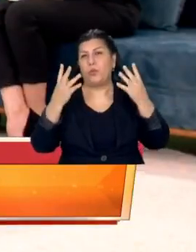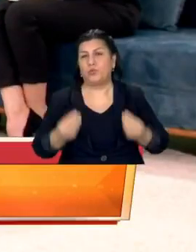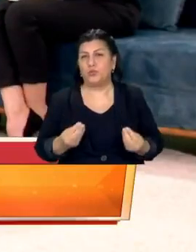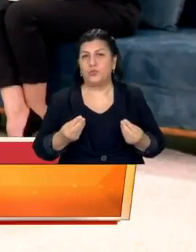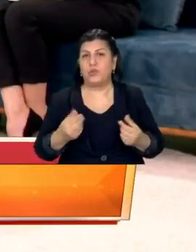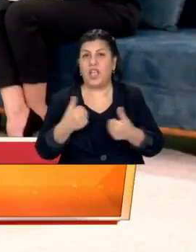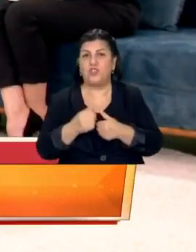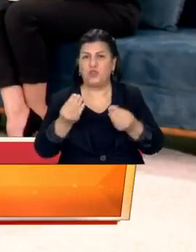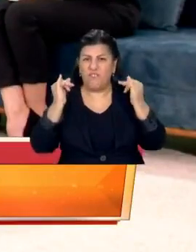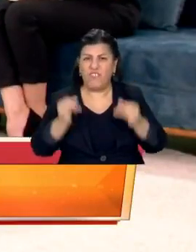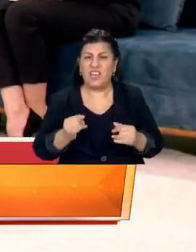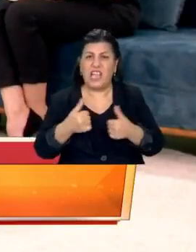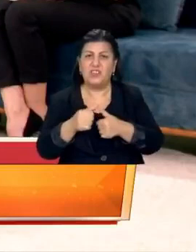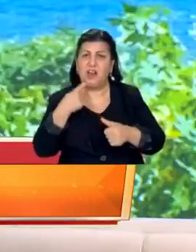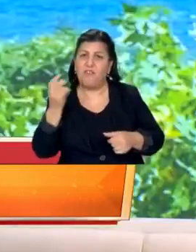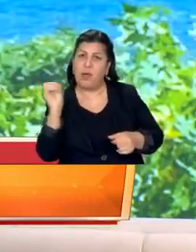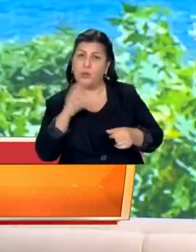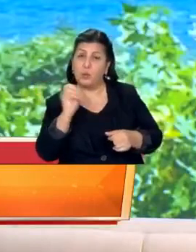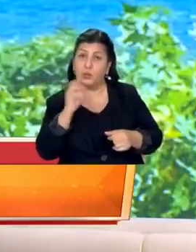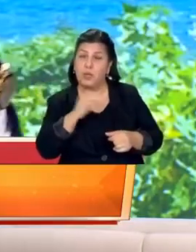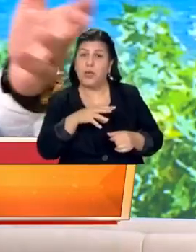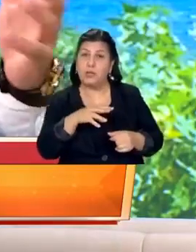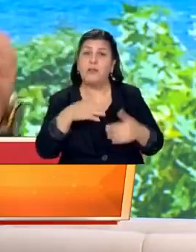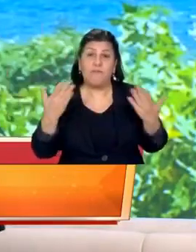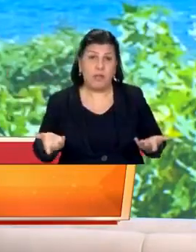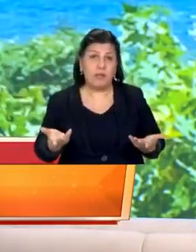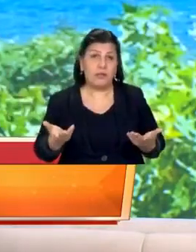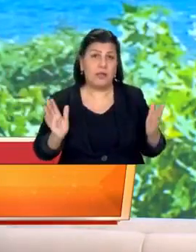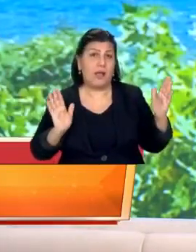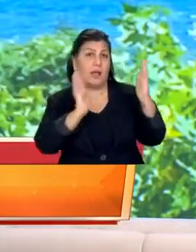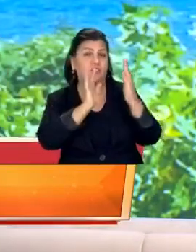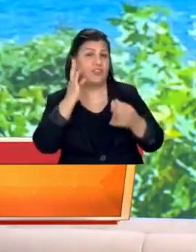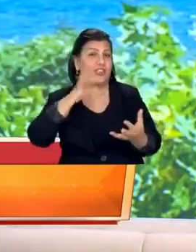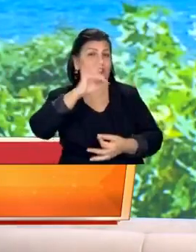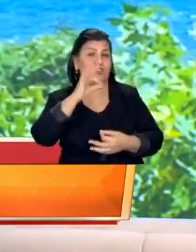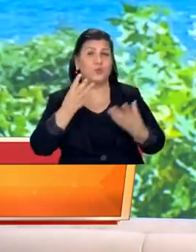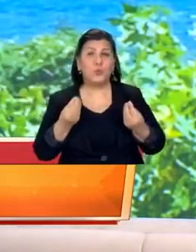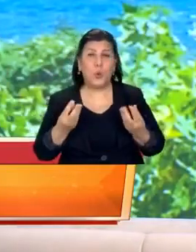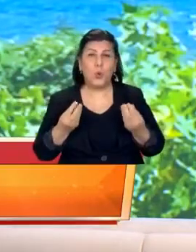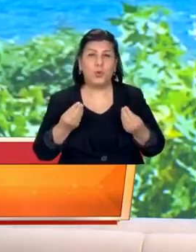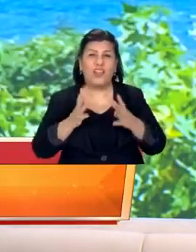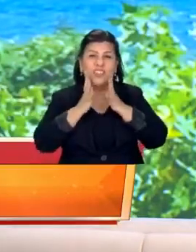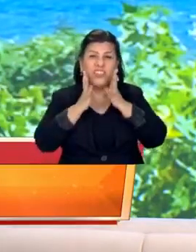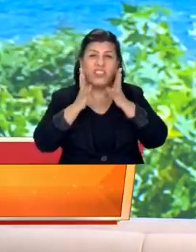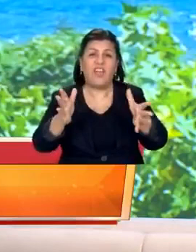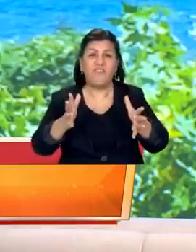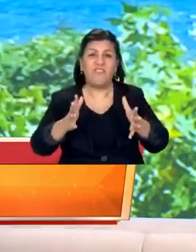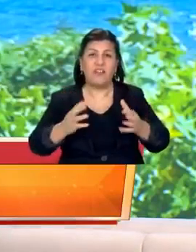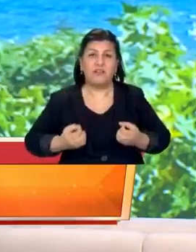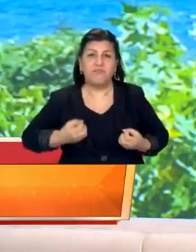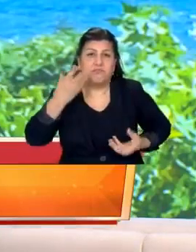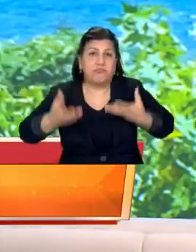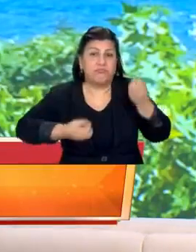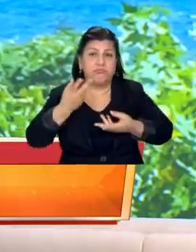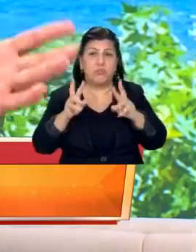eğer eşe çok fena sözler söylüyorsan veya karşındaki kişiye çok nefret duyguları